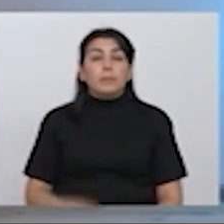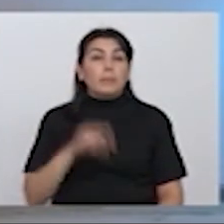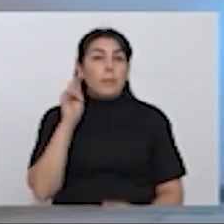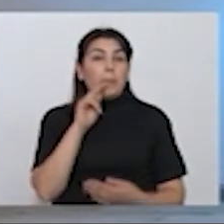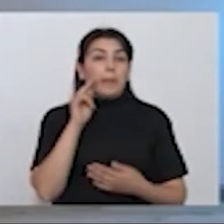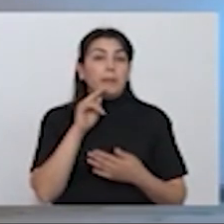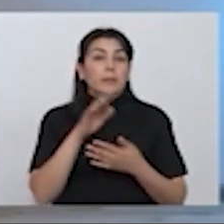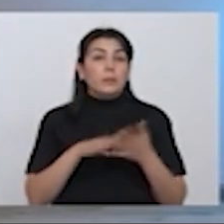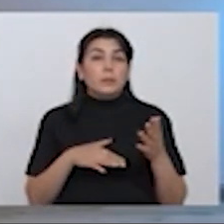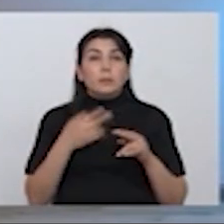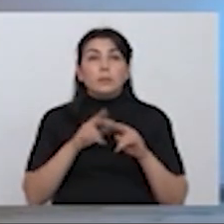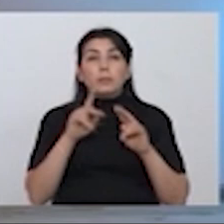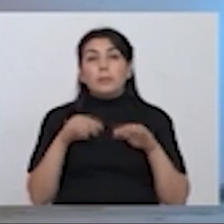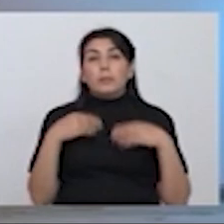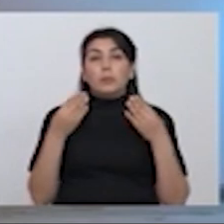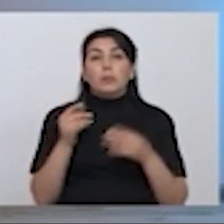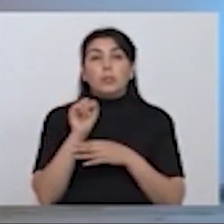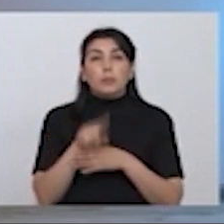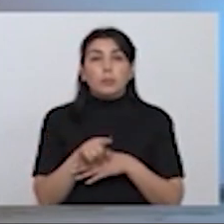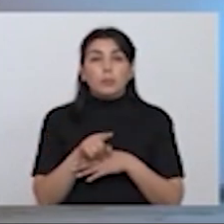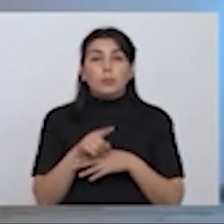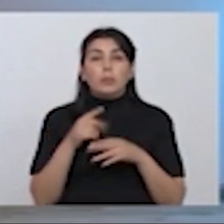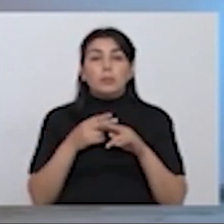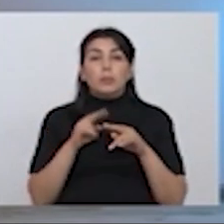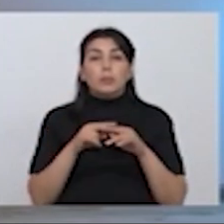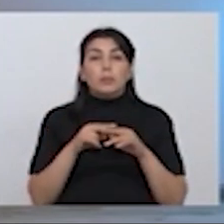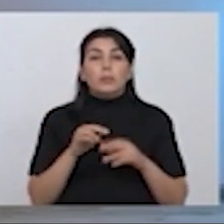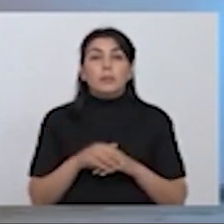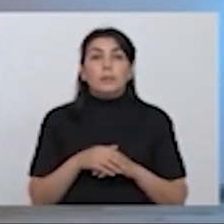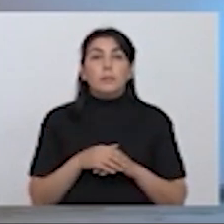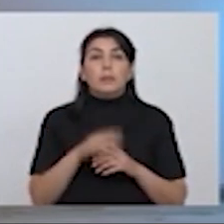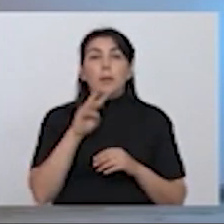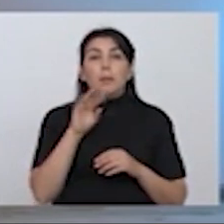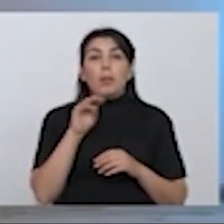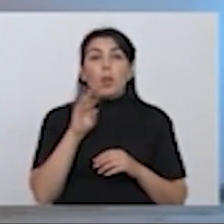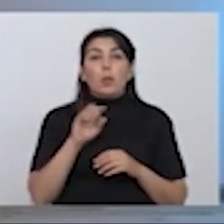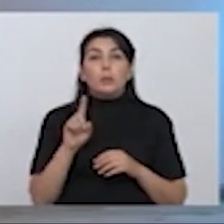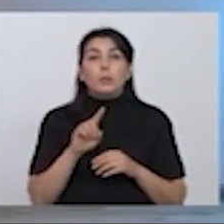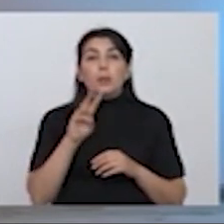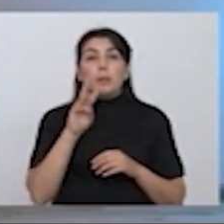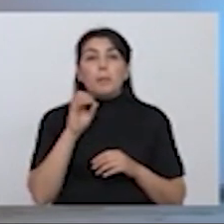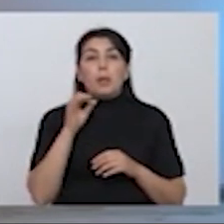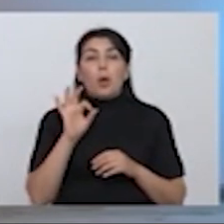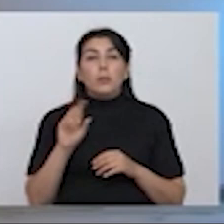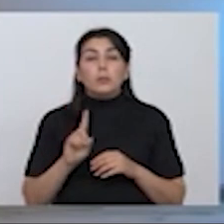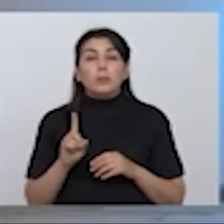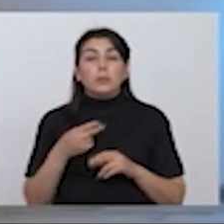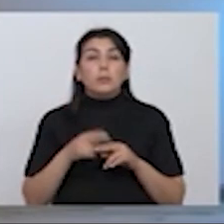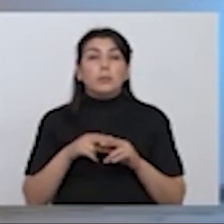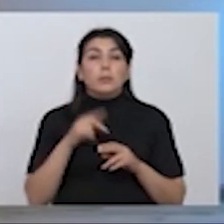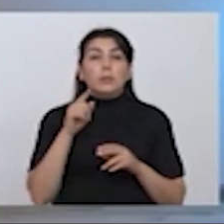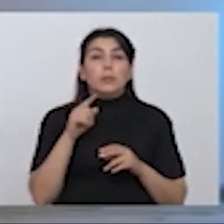Darsimiz so'ngida beriladigan topshiriqlarimiz quyidagilardan iborat. Mitoz va meyozni o'zaro solishtirish uchun